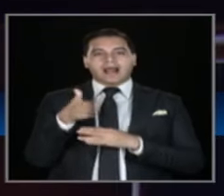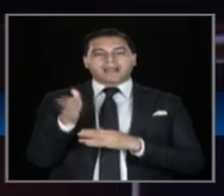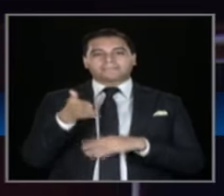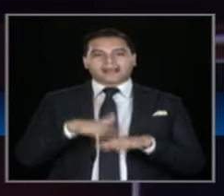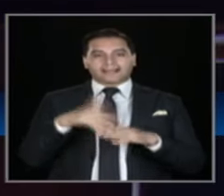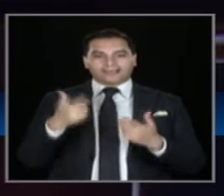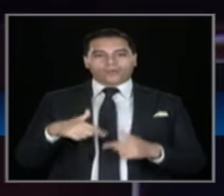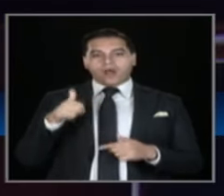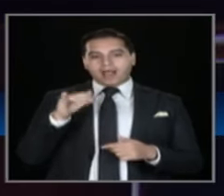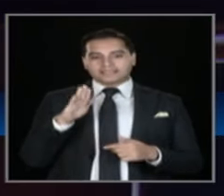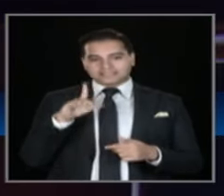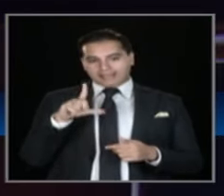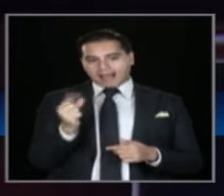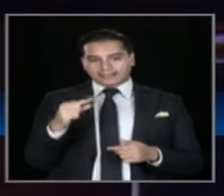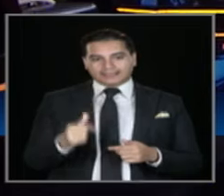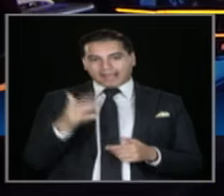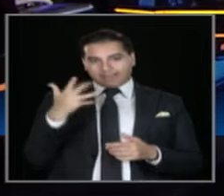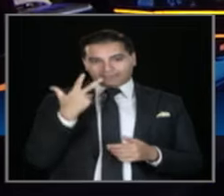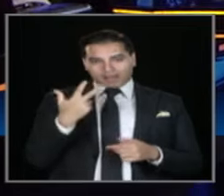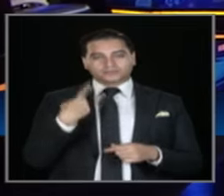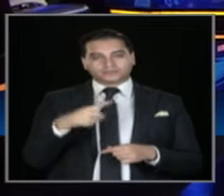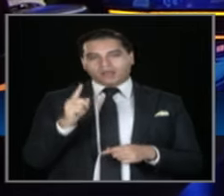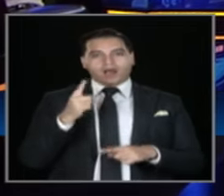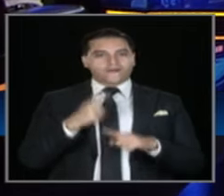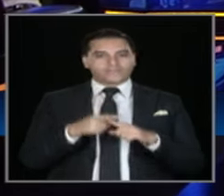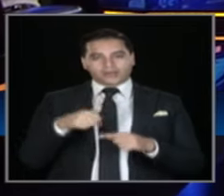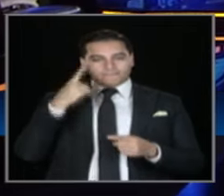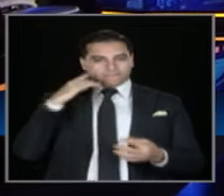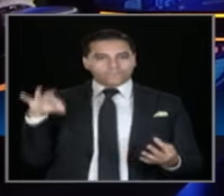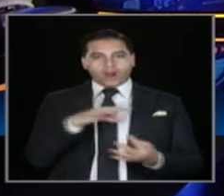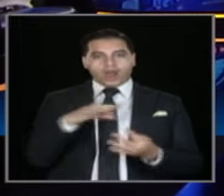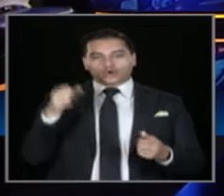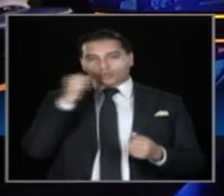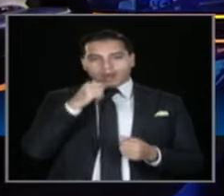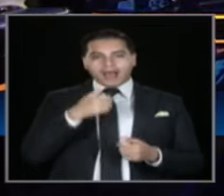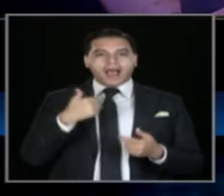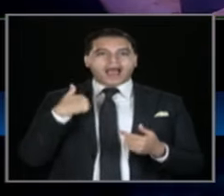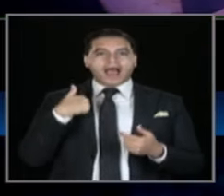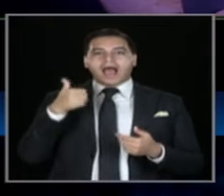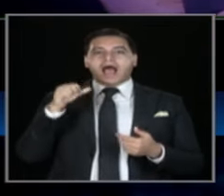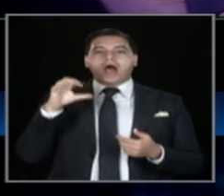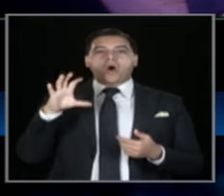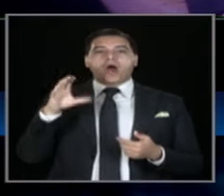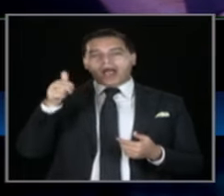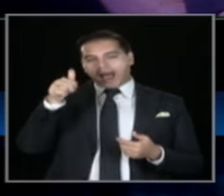أيسلندا؟ 3. صح. من هو ملحن أغنية أهواك لعبد الحليم حافظ؟